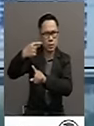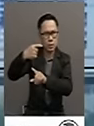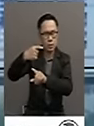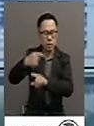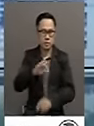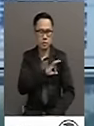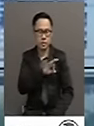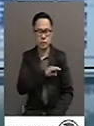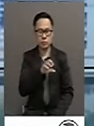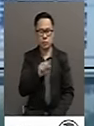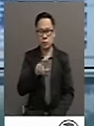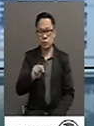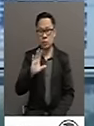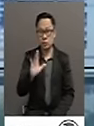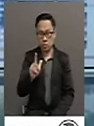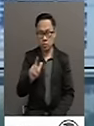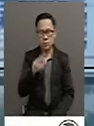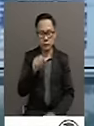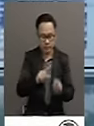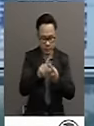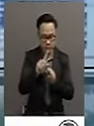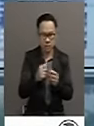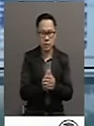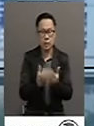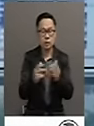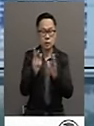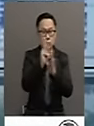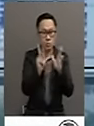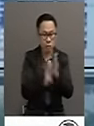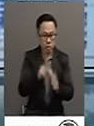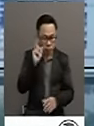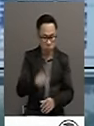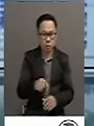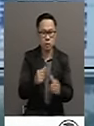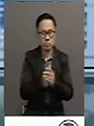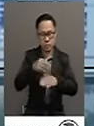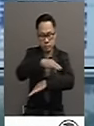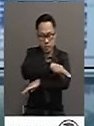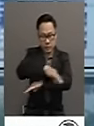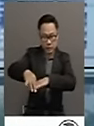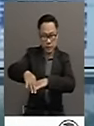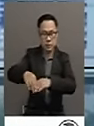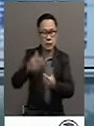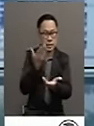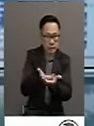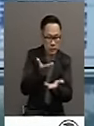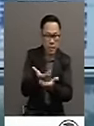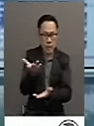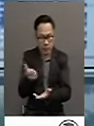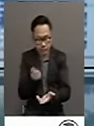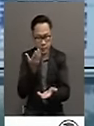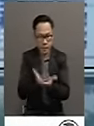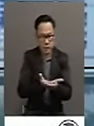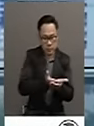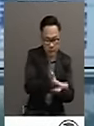สมาชิกสนช.ครับแล้วก็ตามกฎหมายก็คือว่าจะต้องมีการยื่นบัญชีทั้งรายได้นะฮะ